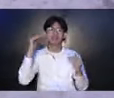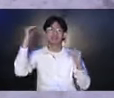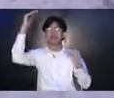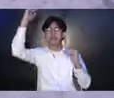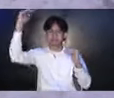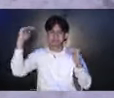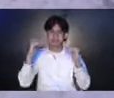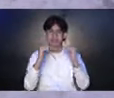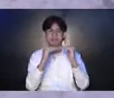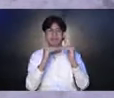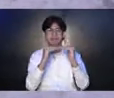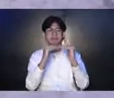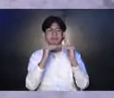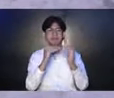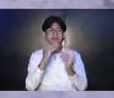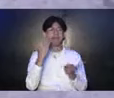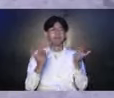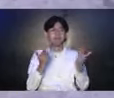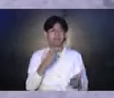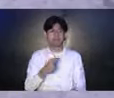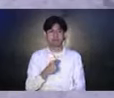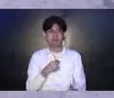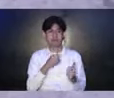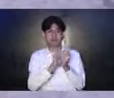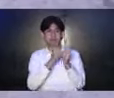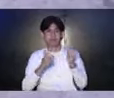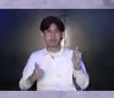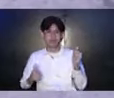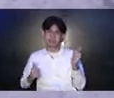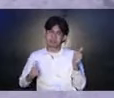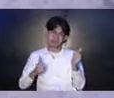Baka matagal ka nang nagpapahabol,